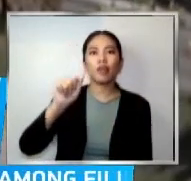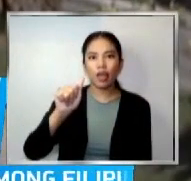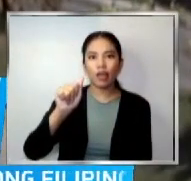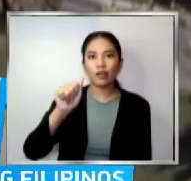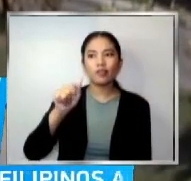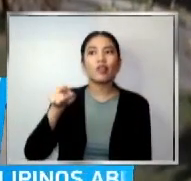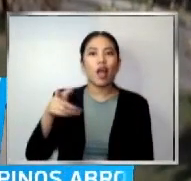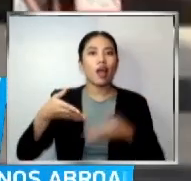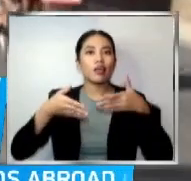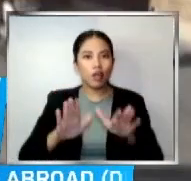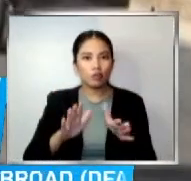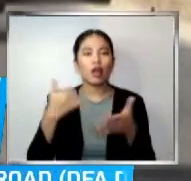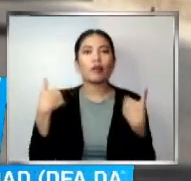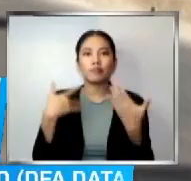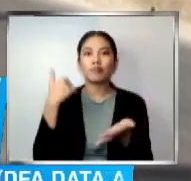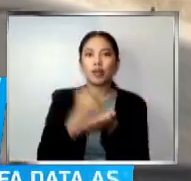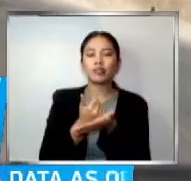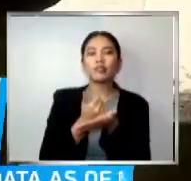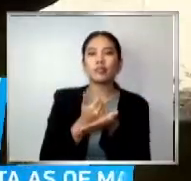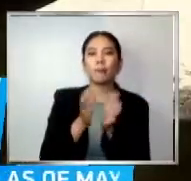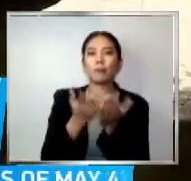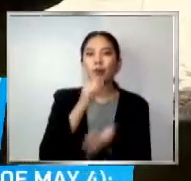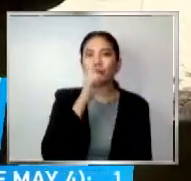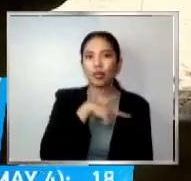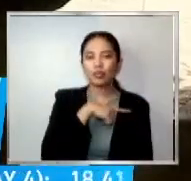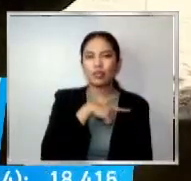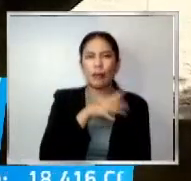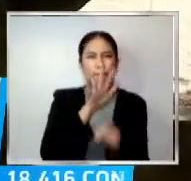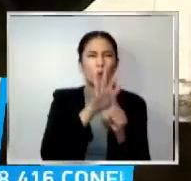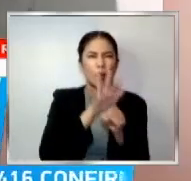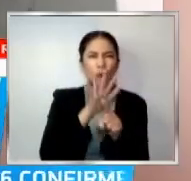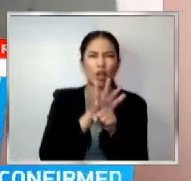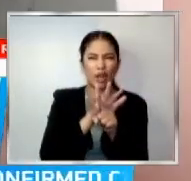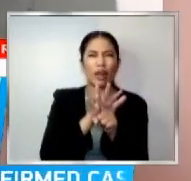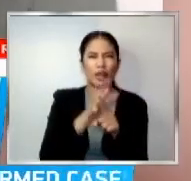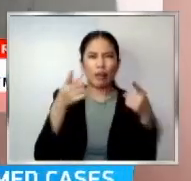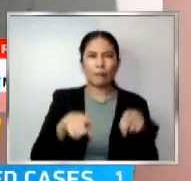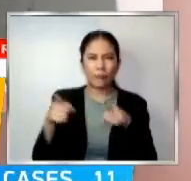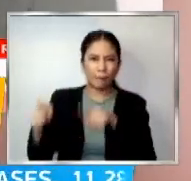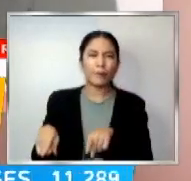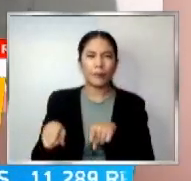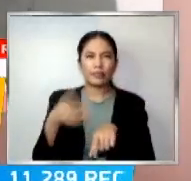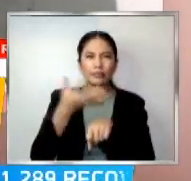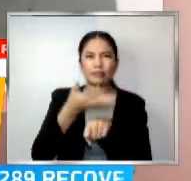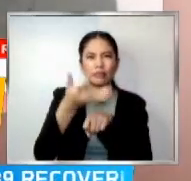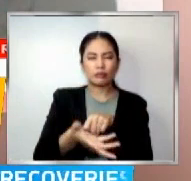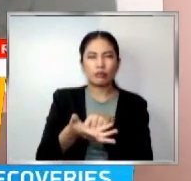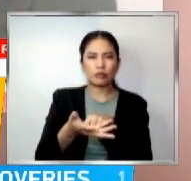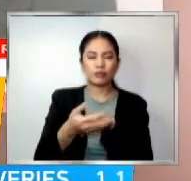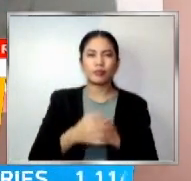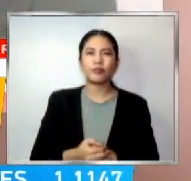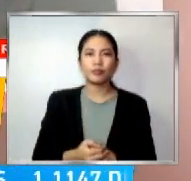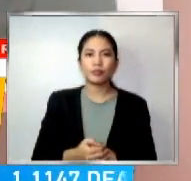Sabi pa ng isang NGO, talamak ang ganitong illegal na transaksyon sa Cotabato City. Ako po personally, I observe